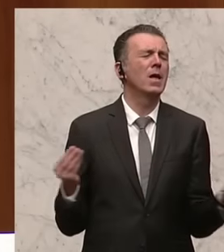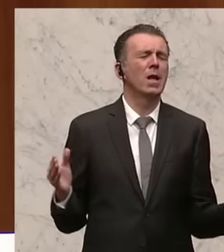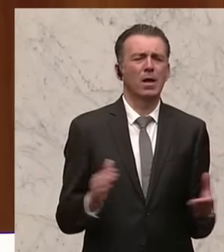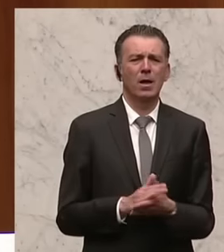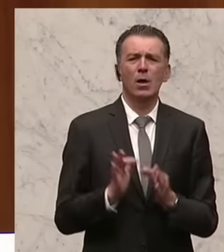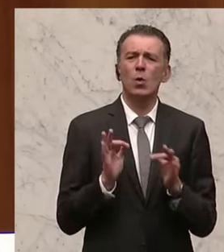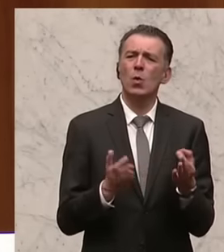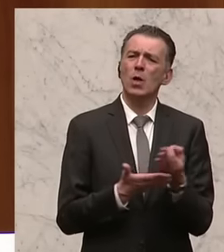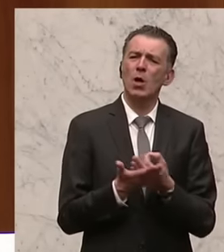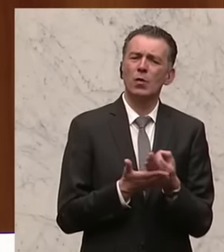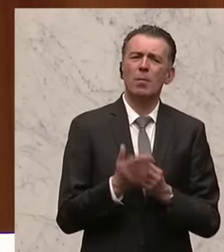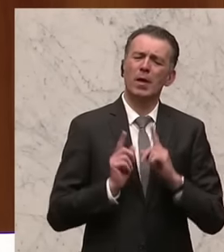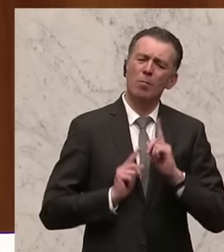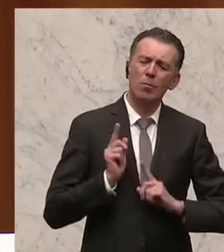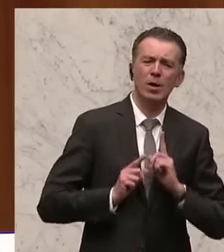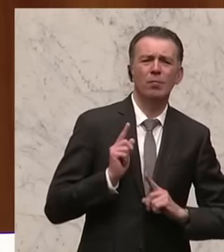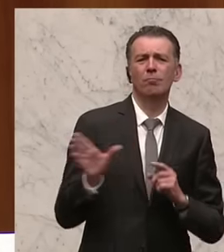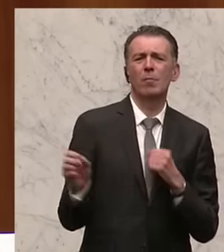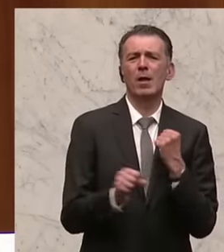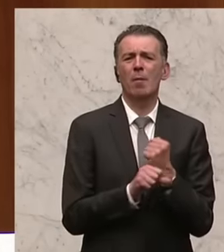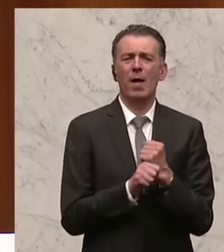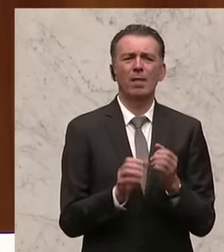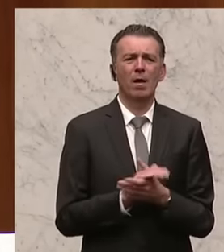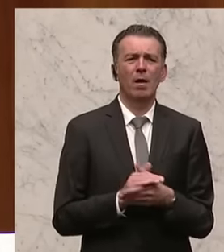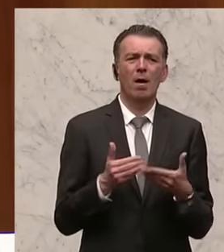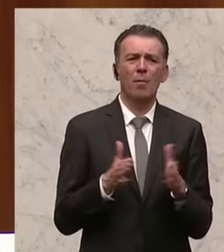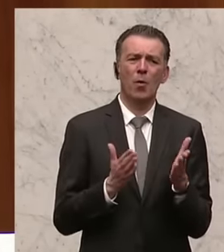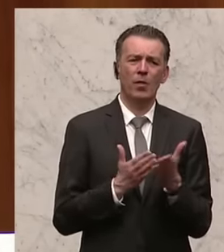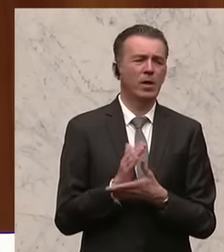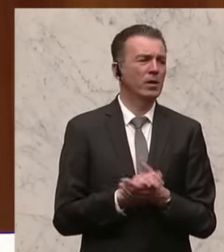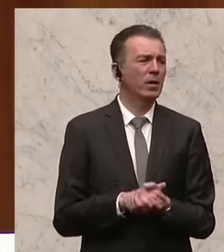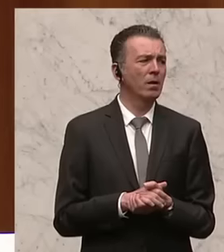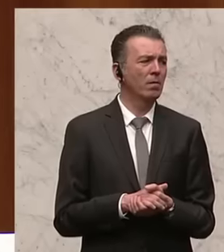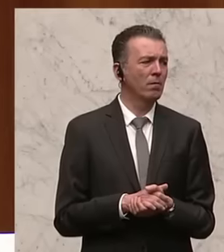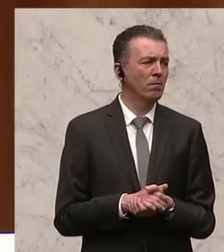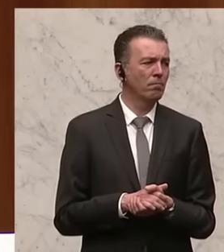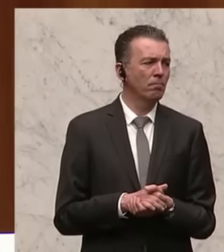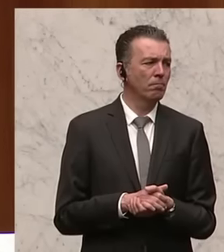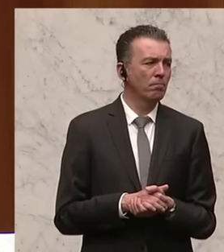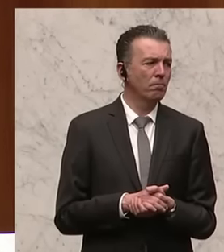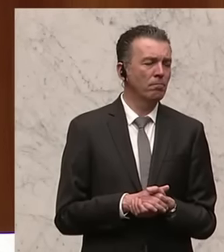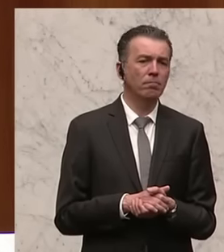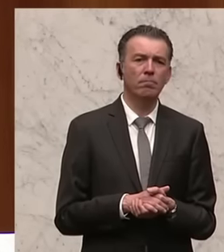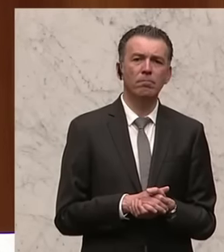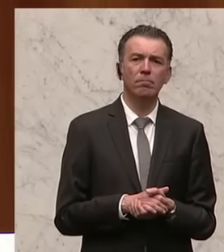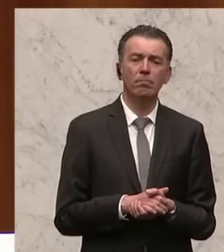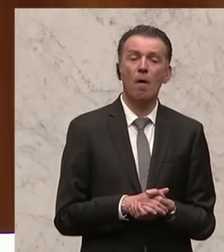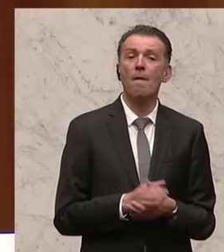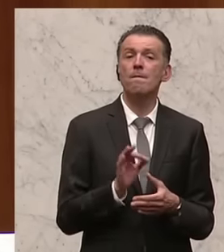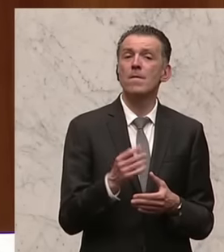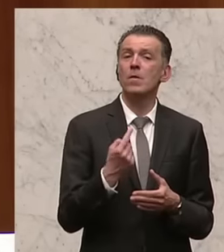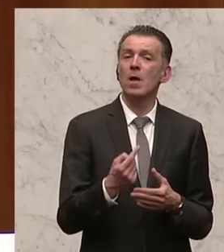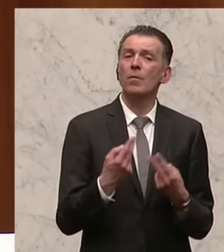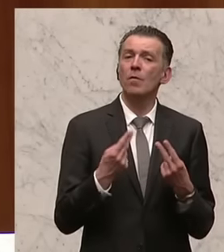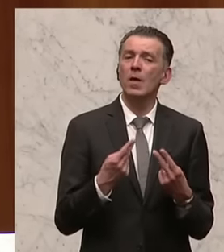gute, ausgebildete und motivierte Mitarbeiterinnen und Mitarbeiter im öffentlichen Dienst, die das gemeinsame Arbeiten in den Vordergrund